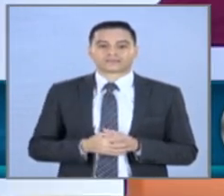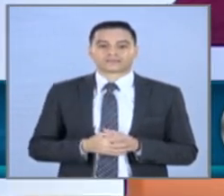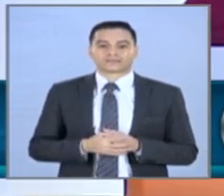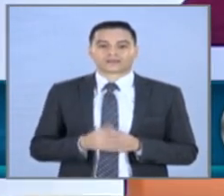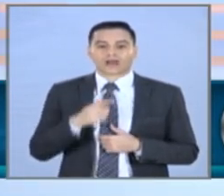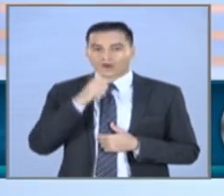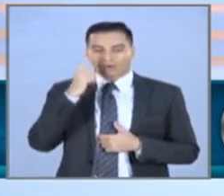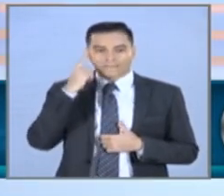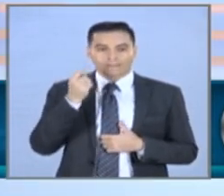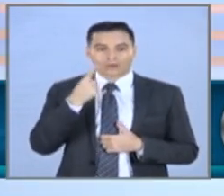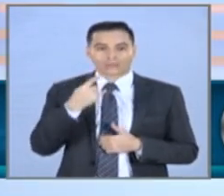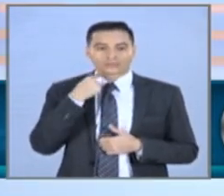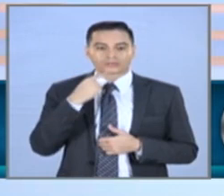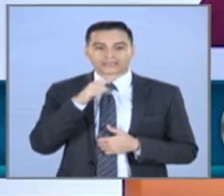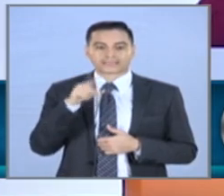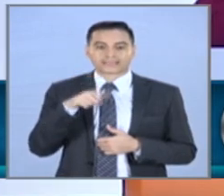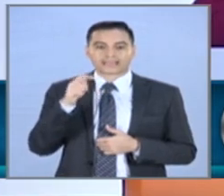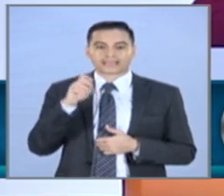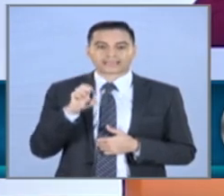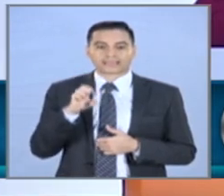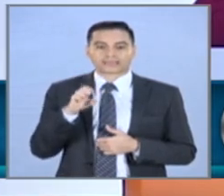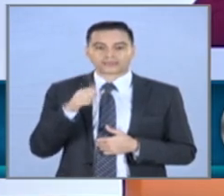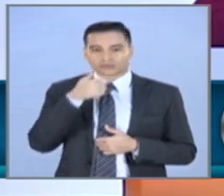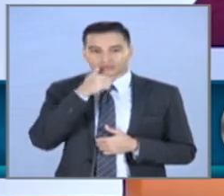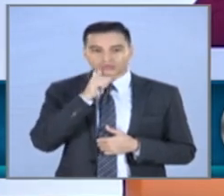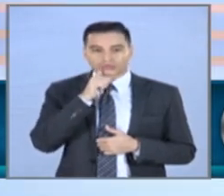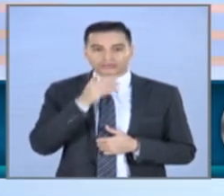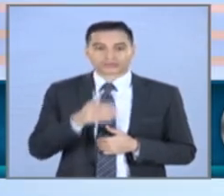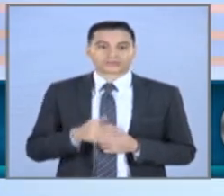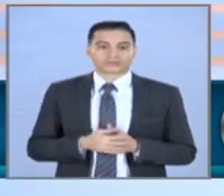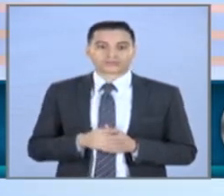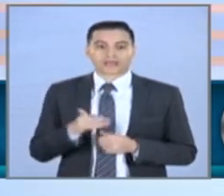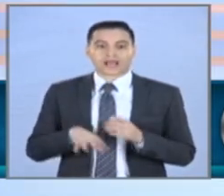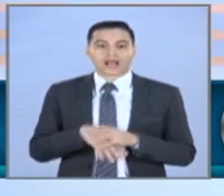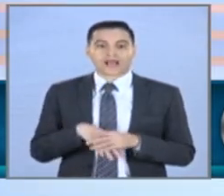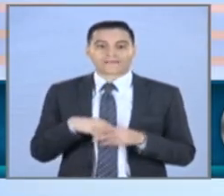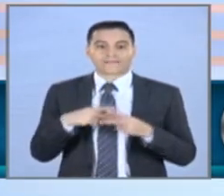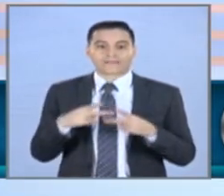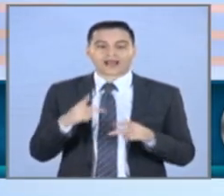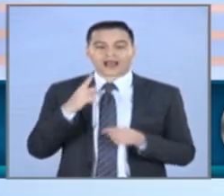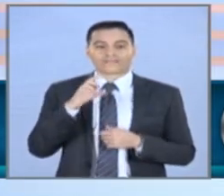كنت هقول لك معلومة تفيدك. إجابتك يا عمر: الصين. اتأسست